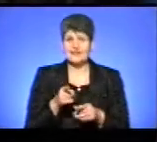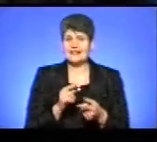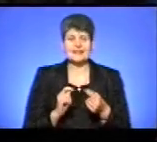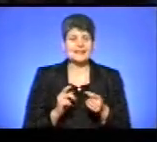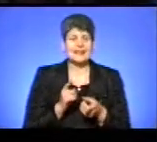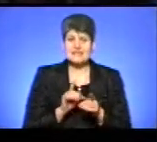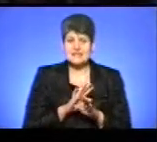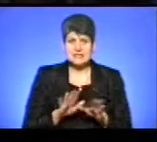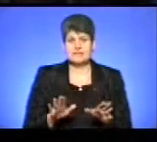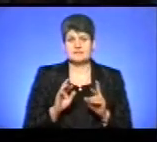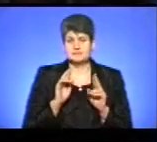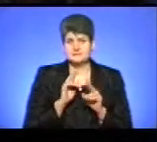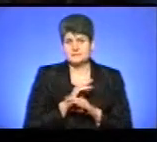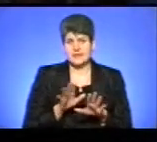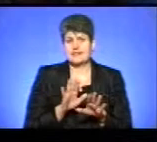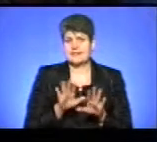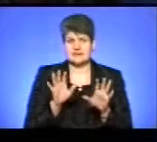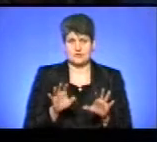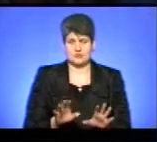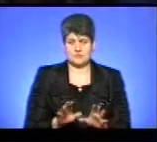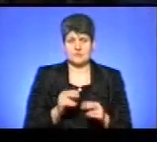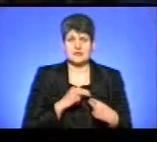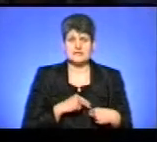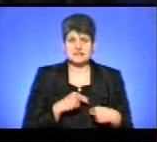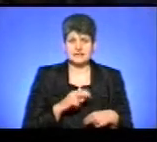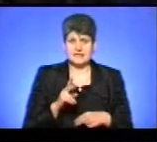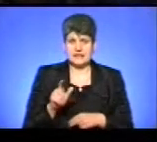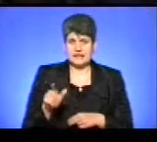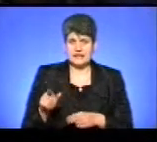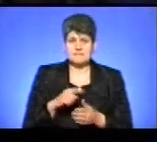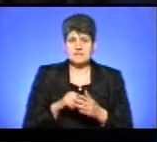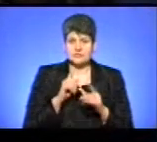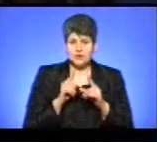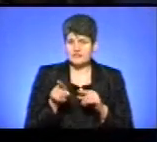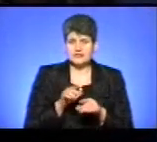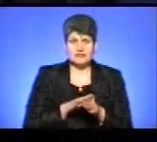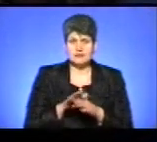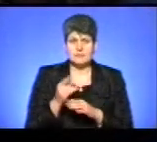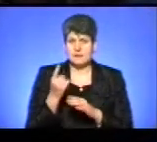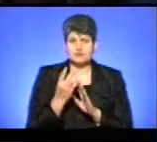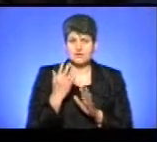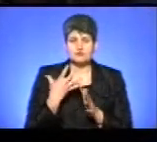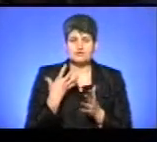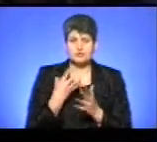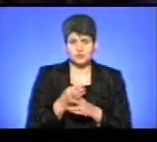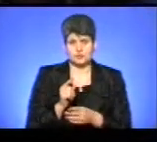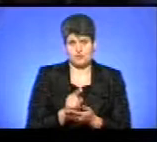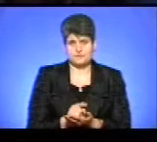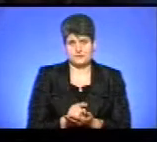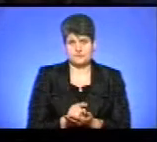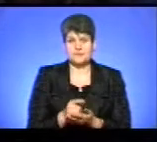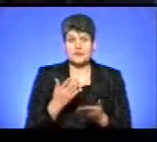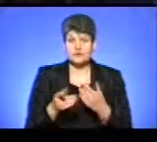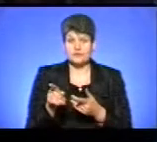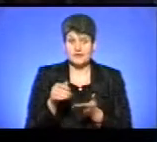тобто неправомірним, а значить незаконним. Працівники міської ради, вони не виконали в першу чергу своїх функціональних обов'язків. Якщо